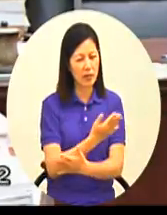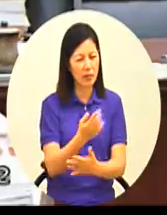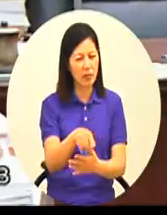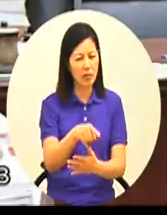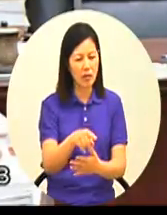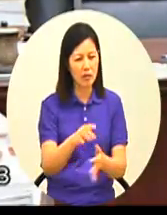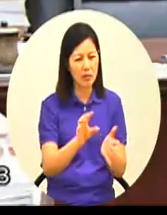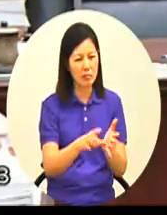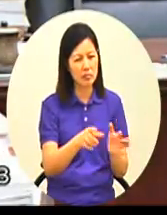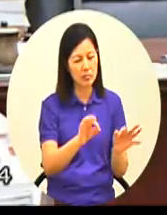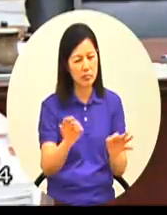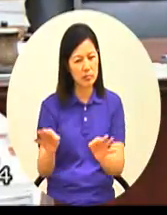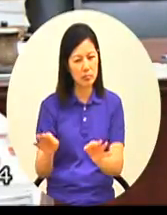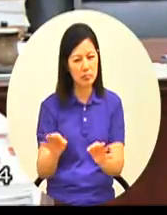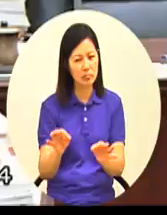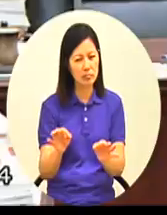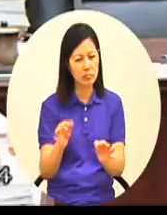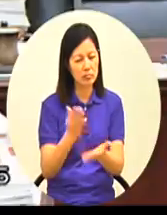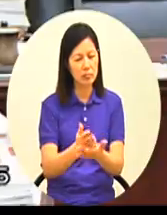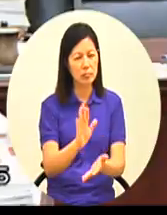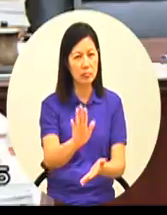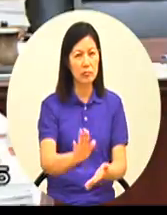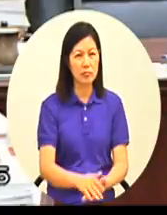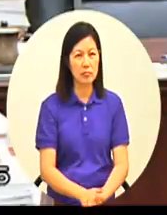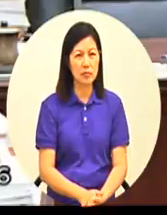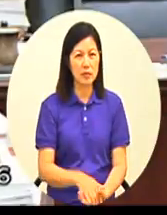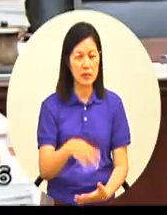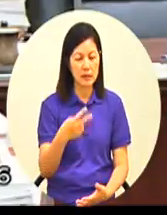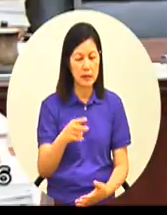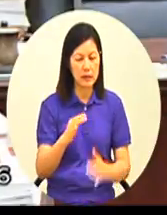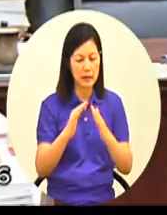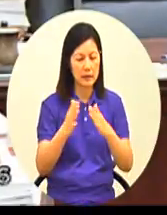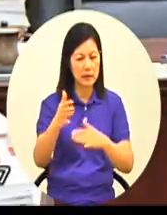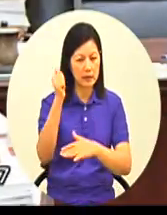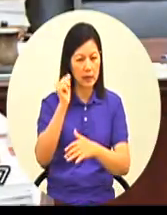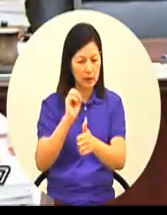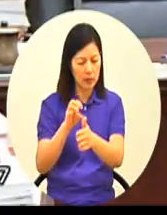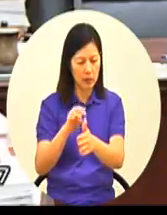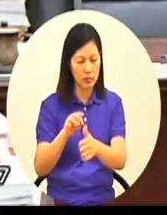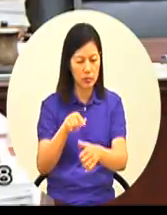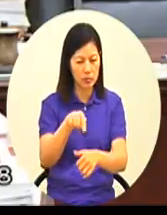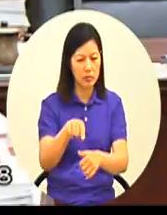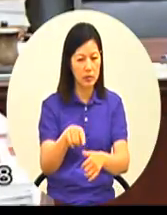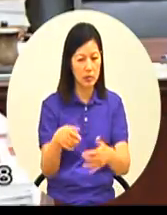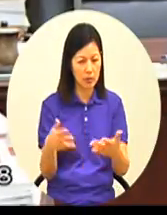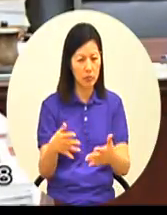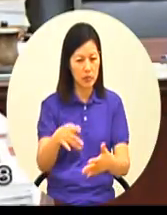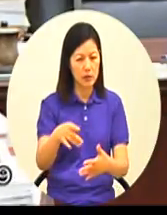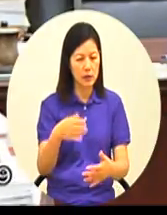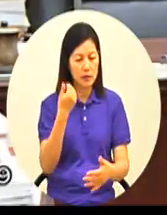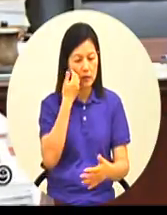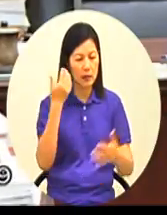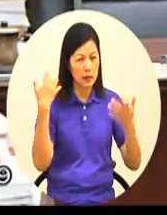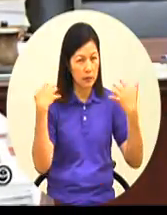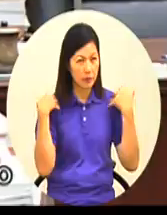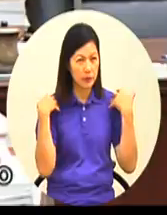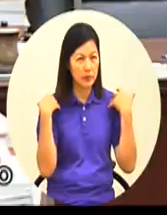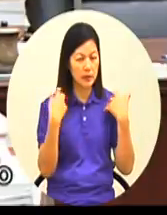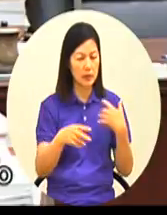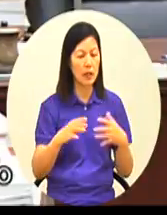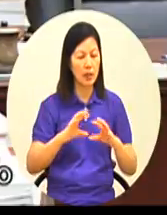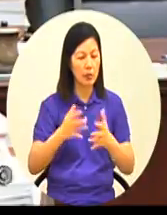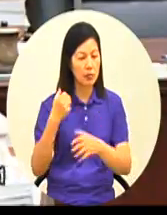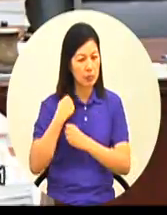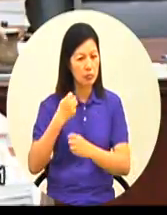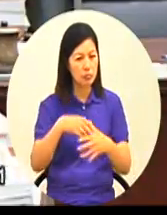题，那请主委再能够跟市长能够反映这个议题，那看是谁来接跟国防部的一个沟